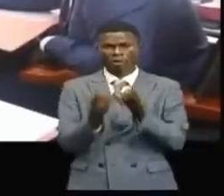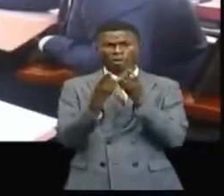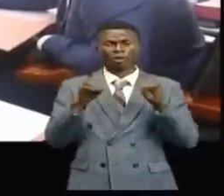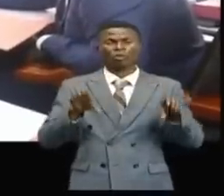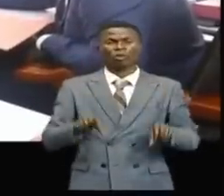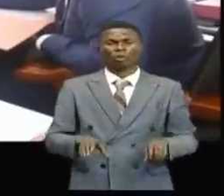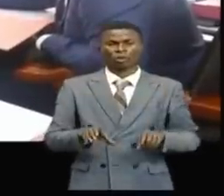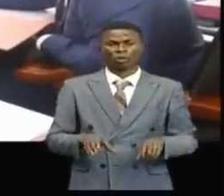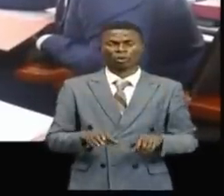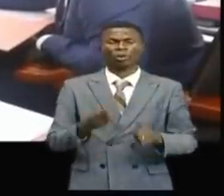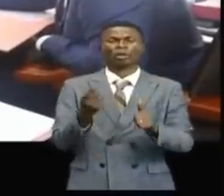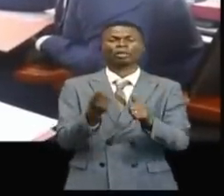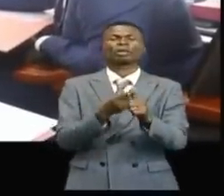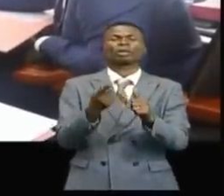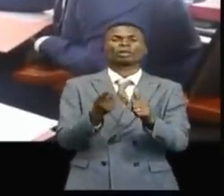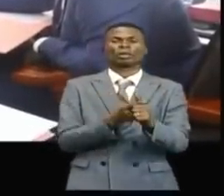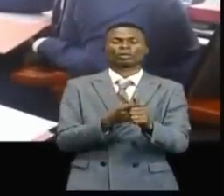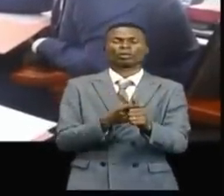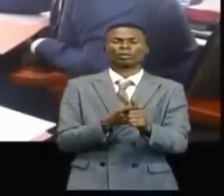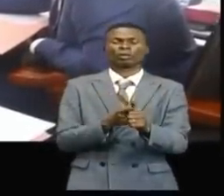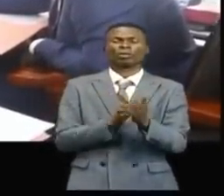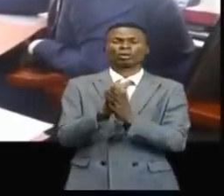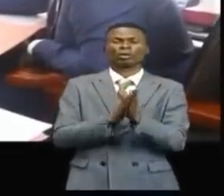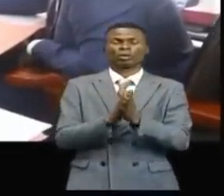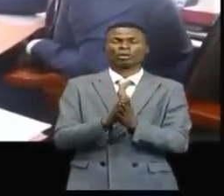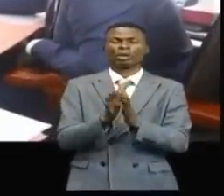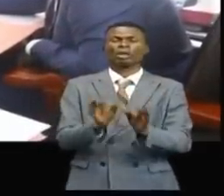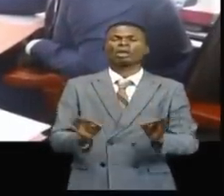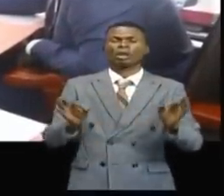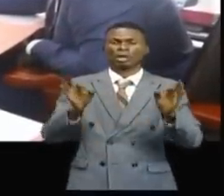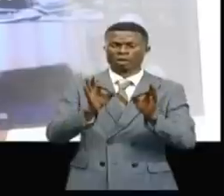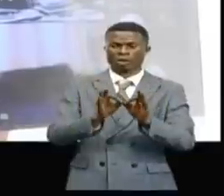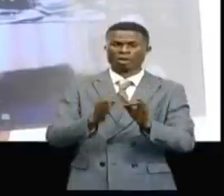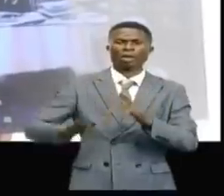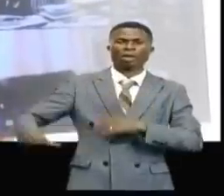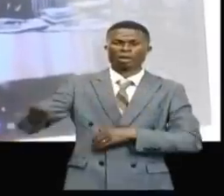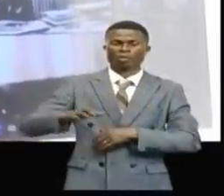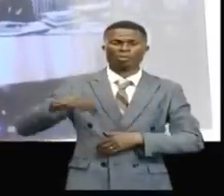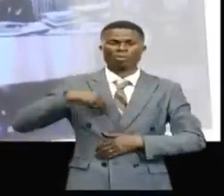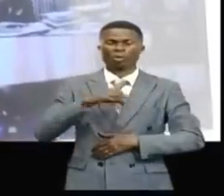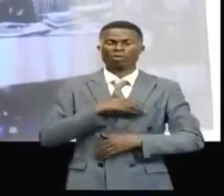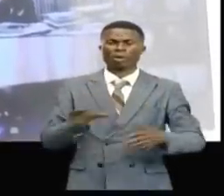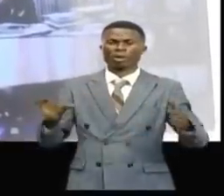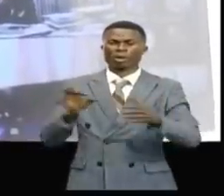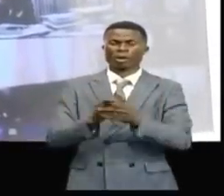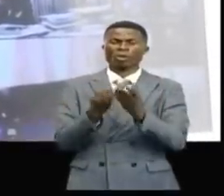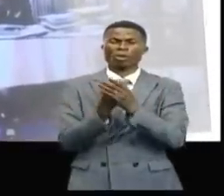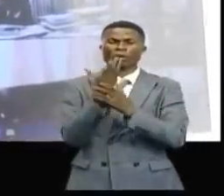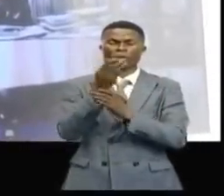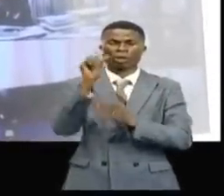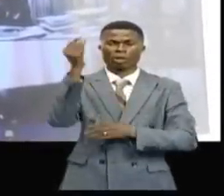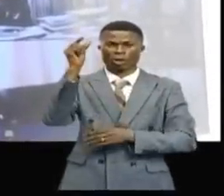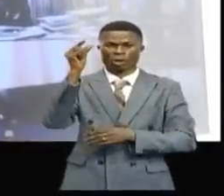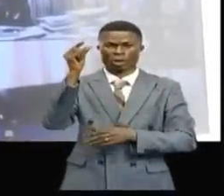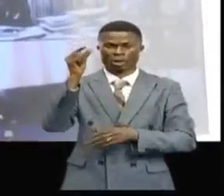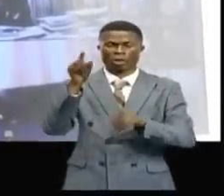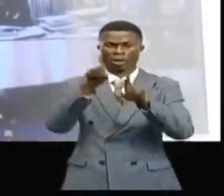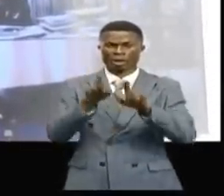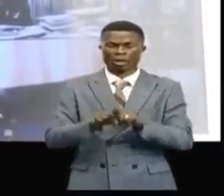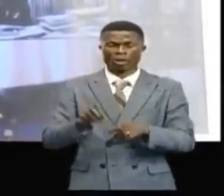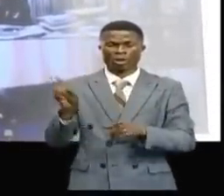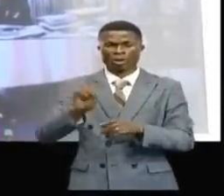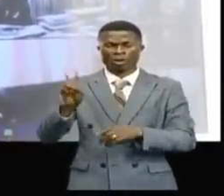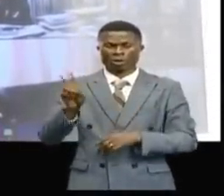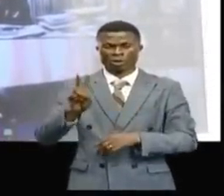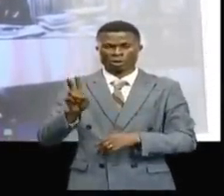Congo, notamment celles liées à la nécessité pour les États membres de l'Union, producteurs de minerais et métaux stratégiques verts,